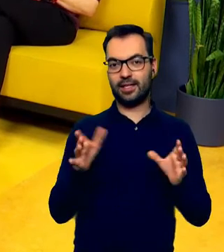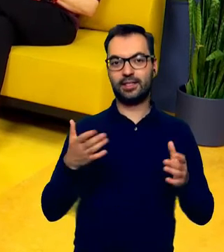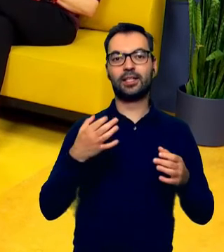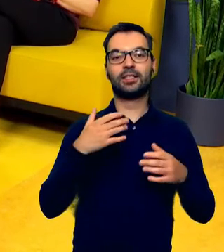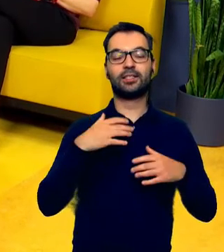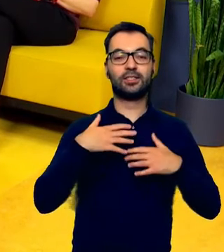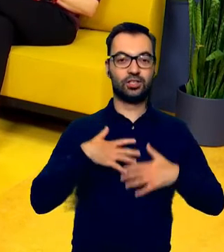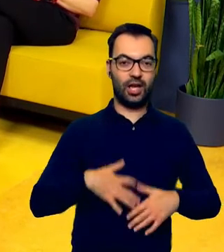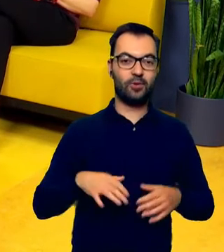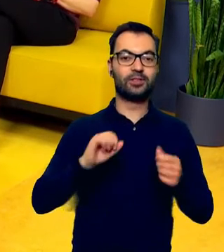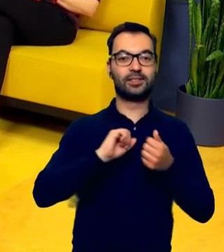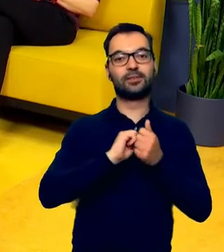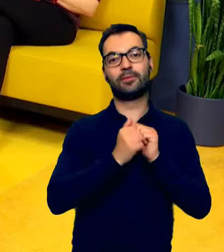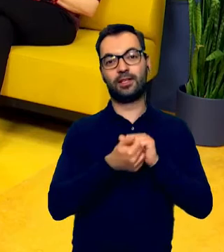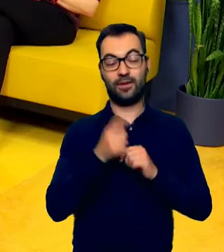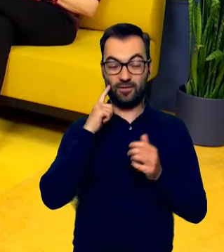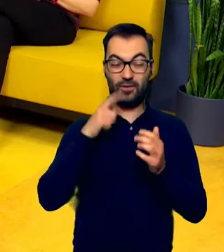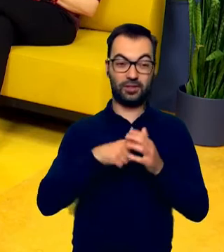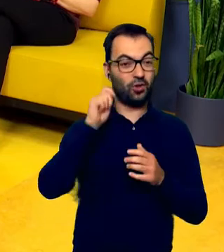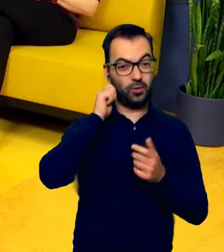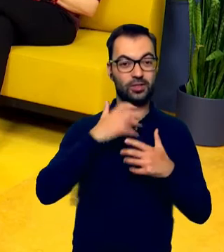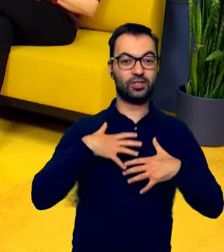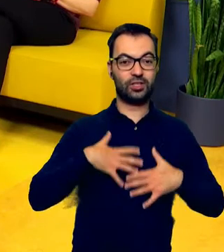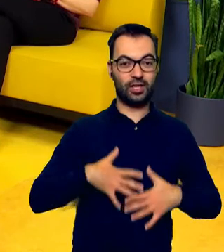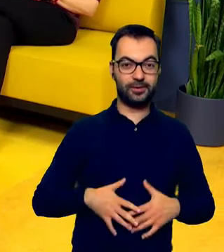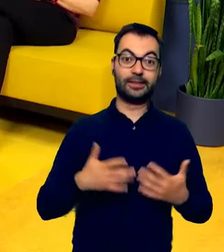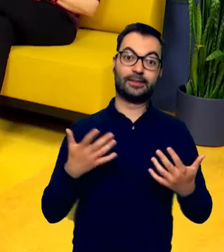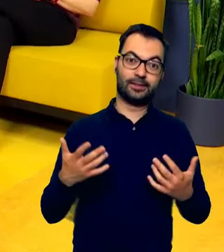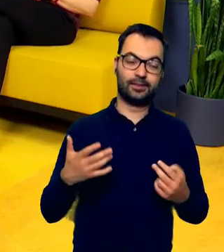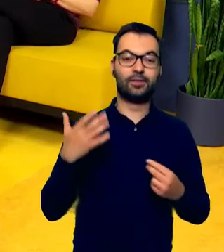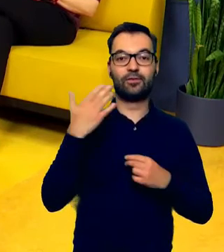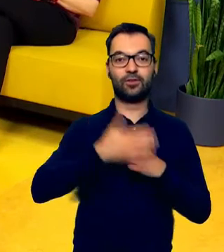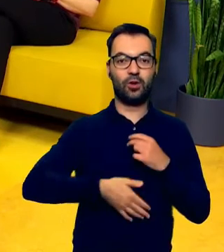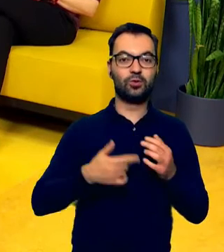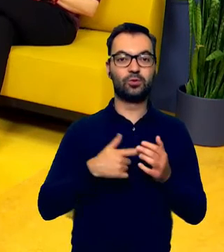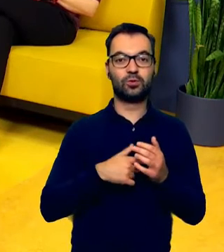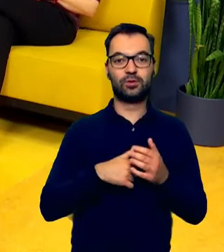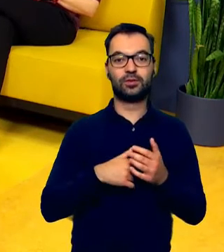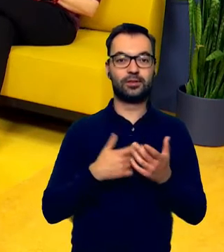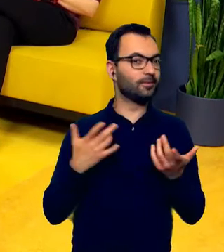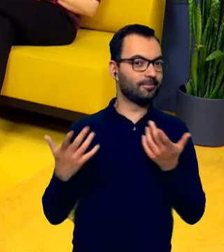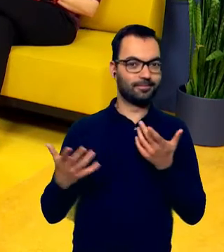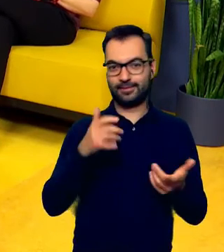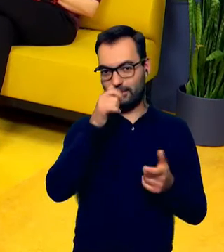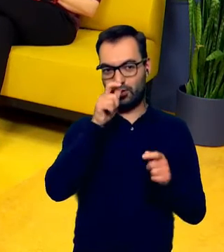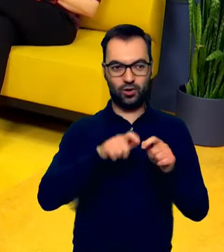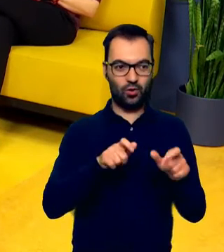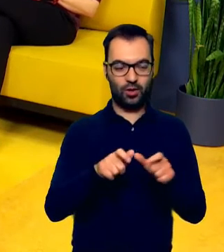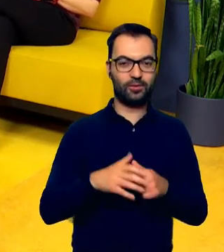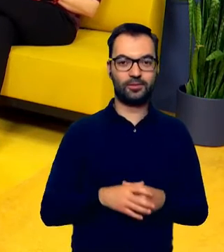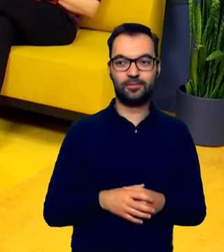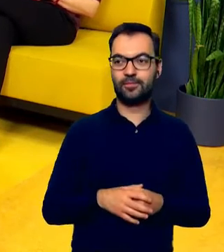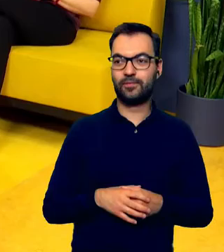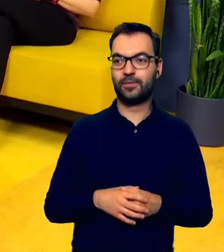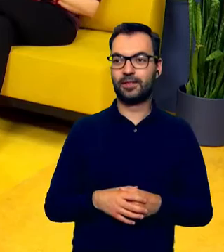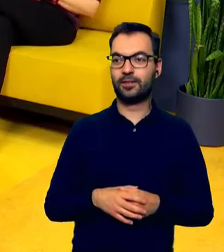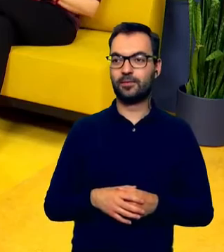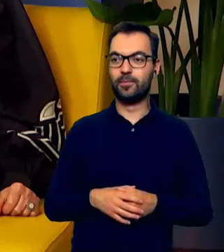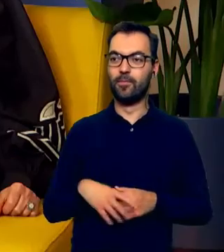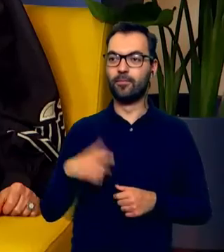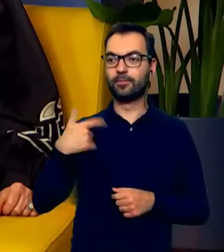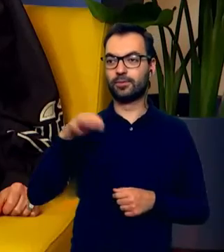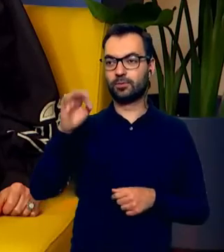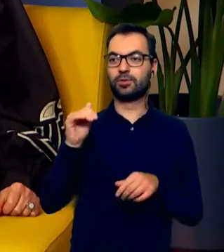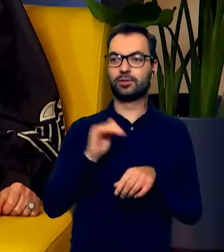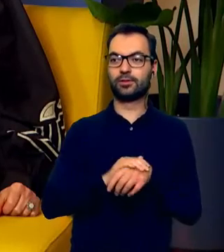to, że ciało się zmienia i że zwłaszcza ciało kobiety no, w pewnym momencie wymyka się spod kontroli. Tak, znaczy ja absolutnie się z